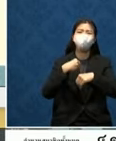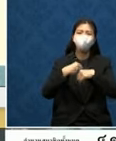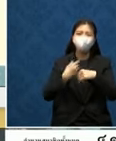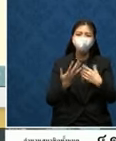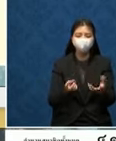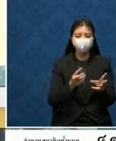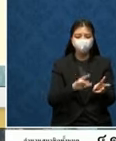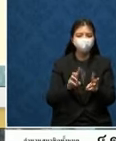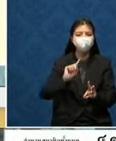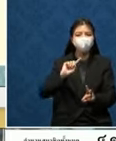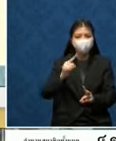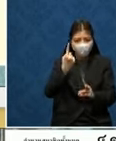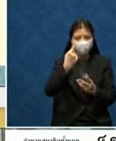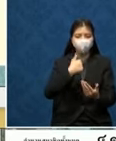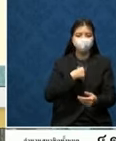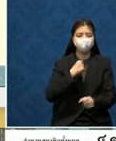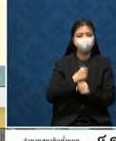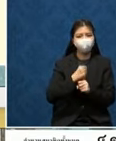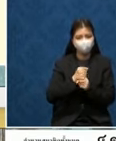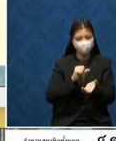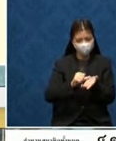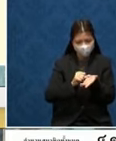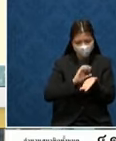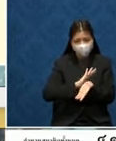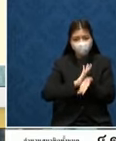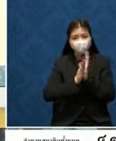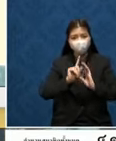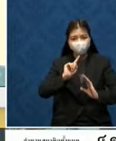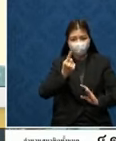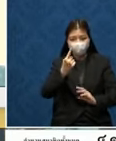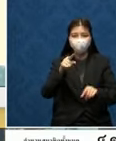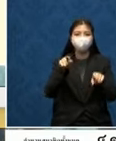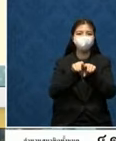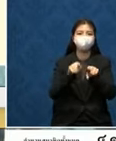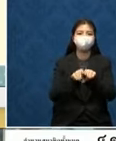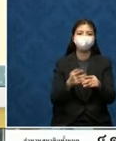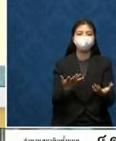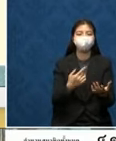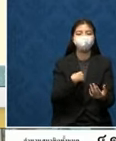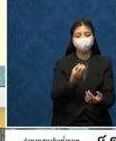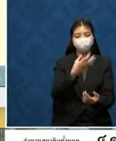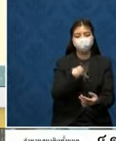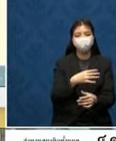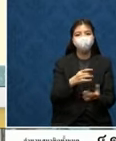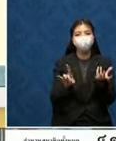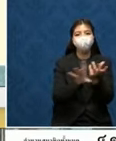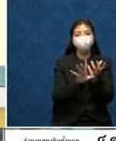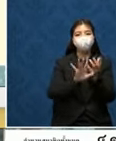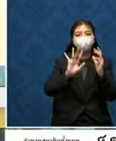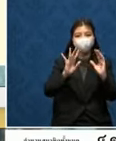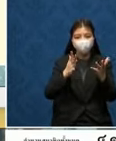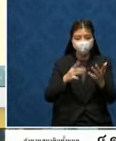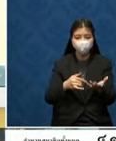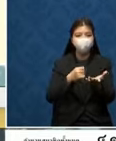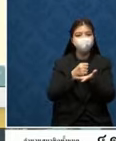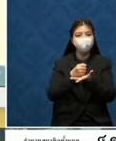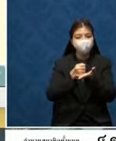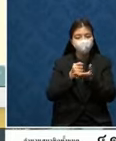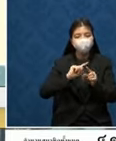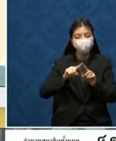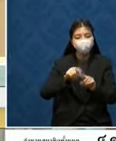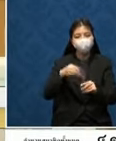การใหม่ๆมาสู้เราอีกมันก็ต้องช่วยแก้ไขกันต่อไปนะท่านบอกว่ามีประสิทธิภาพมีจำนวนยาเเสพติดเข้ามาในประเทศ